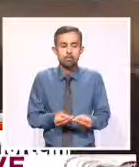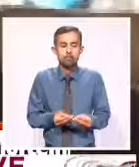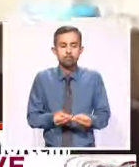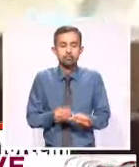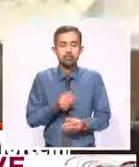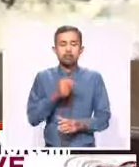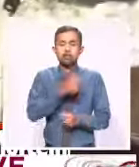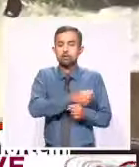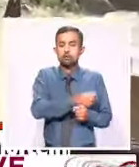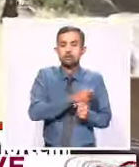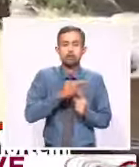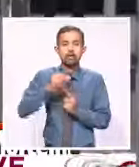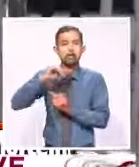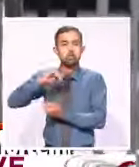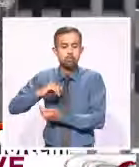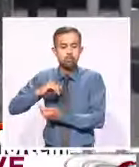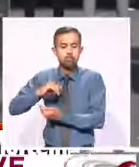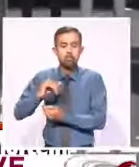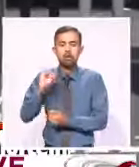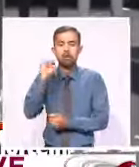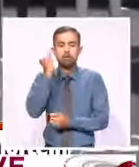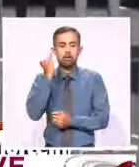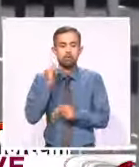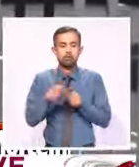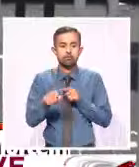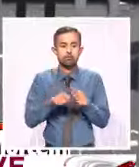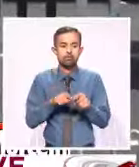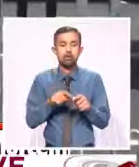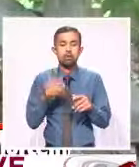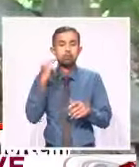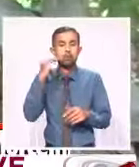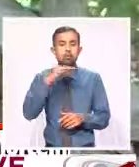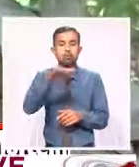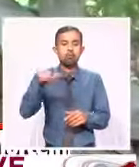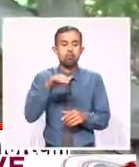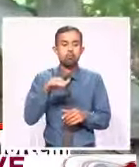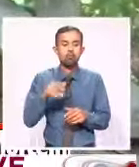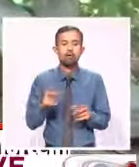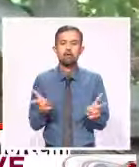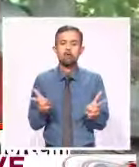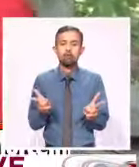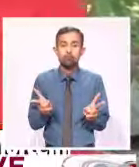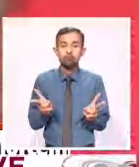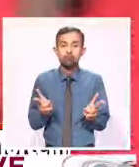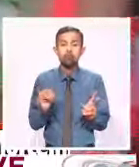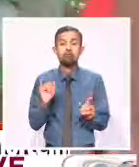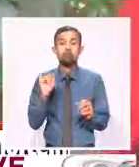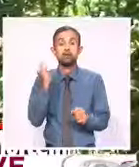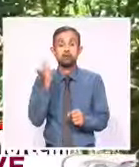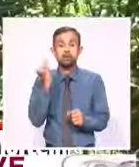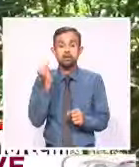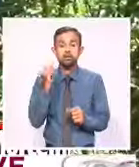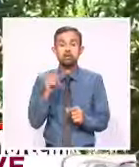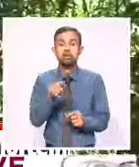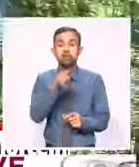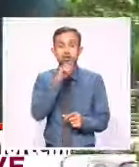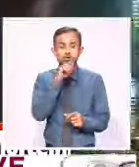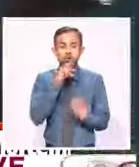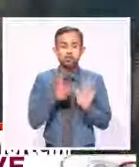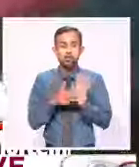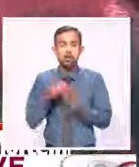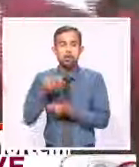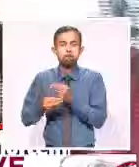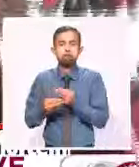සඳහා රාජ්‍යාංශය, පෞද්ගලිකංශයේ නිලධාරීන් වගේම ප්‍රජාව සහ ස්වේච්ඡා සංවිධාන රැසක් ජාතික රූපවාහිනිය සහ